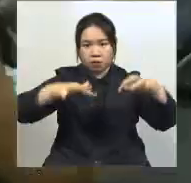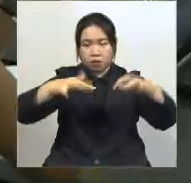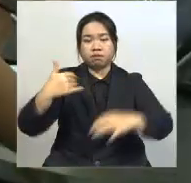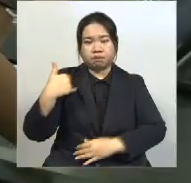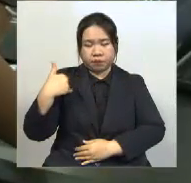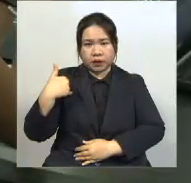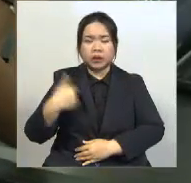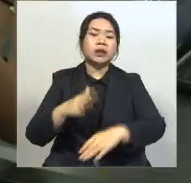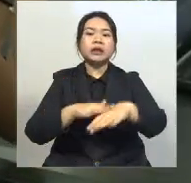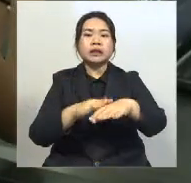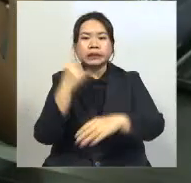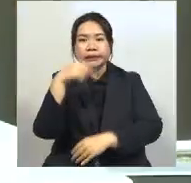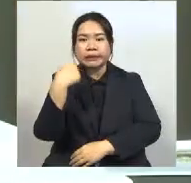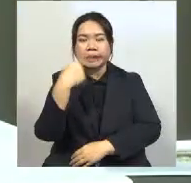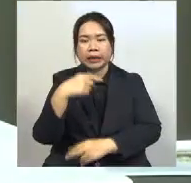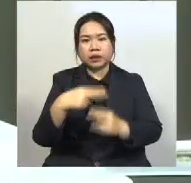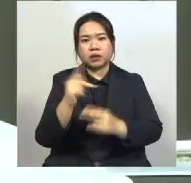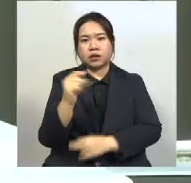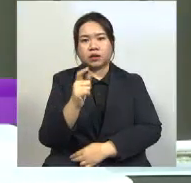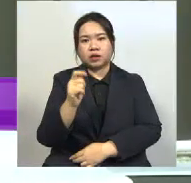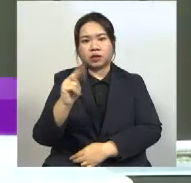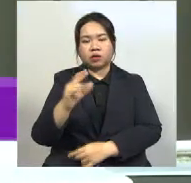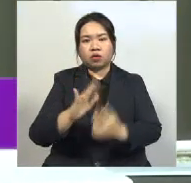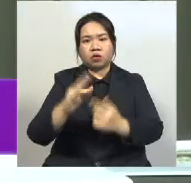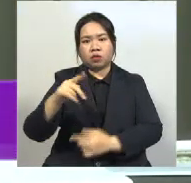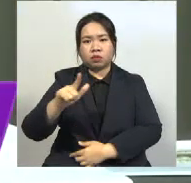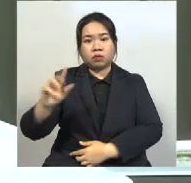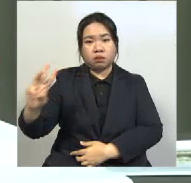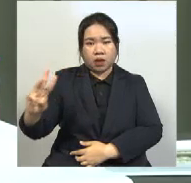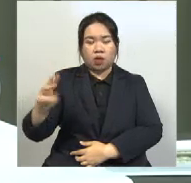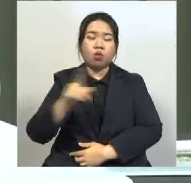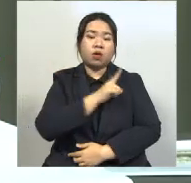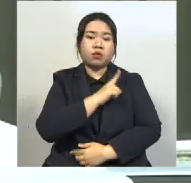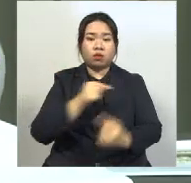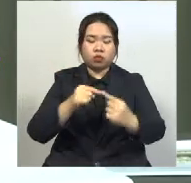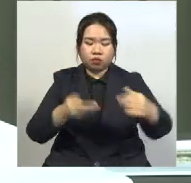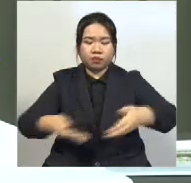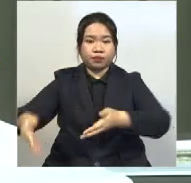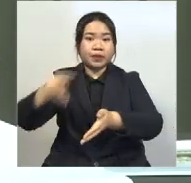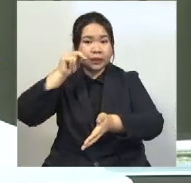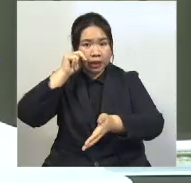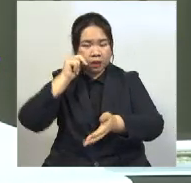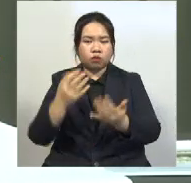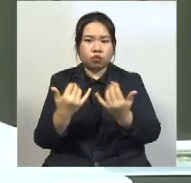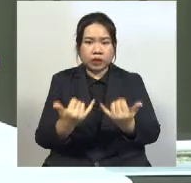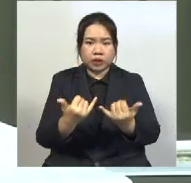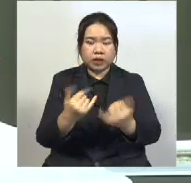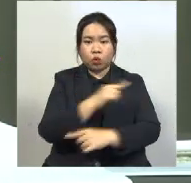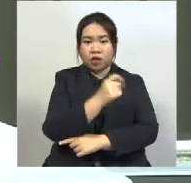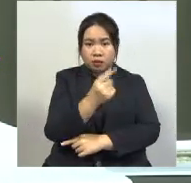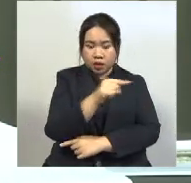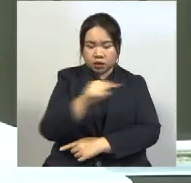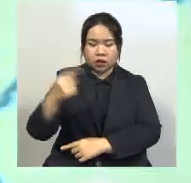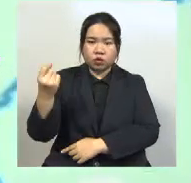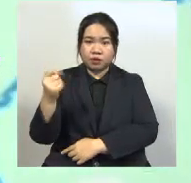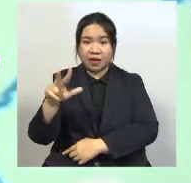คำเตือนดังกล่าวมีมาจากนายทองเปลวกองจันทร์อธิบดีกรมชลประทานนะคะที่เปิดเผยว่าตั้งแต่วันนี้จนถึงวันที่13กัน